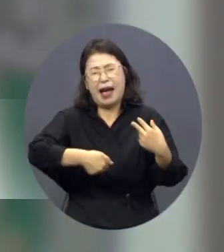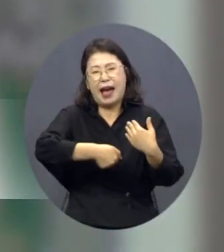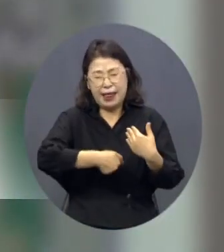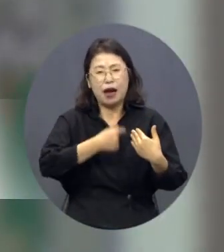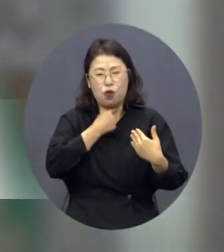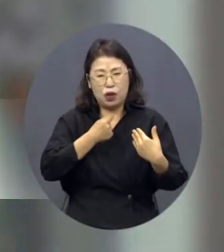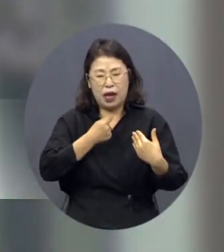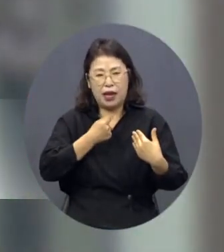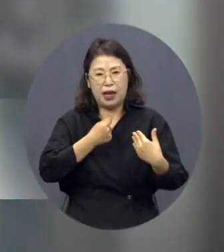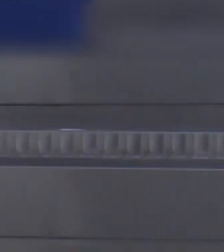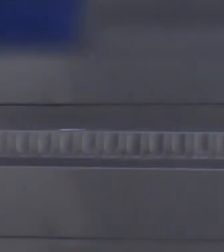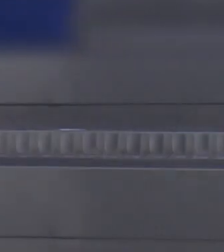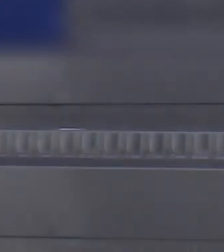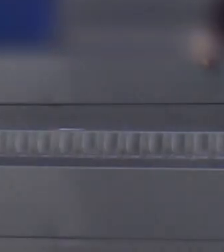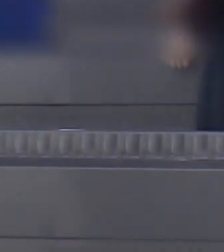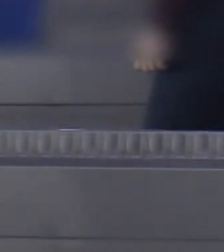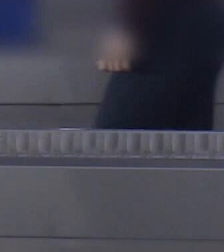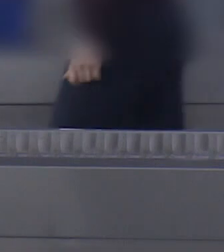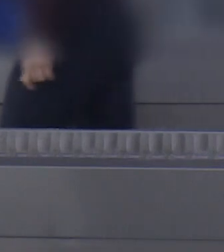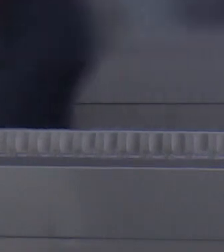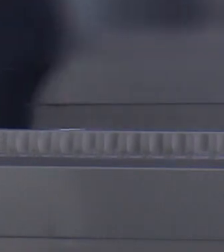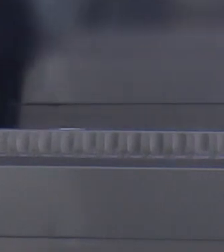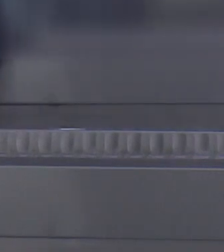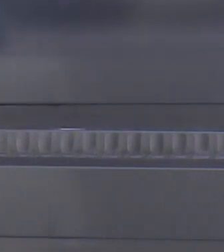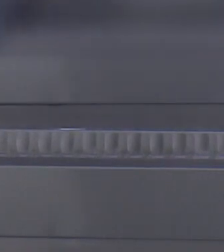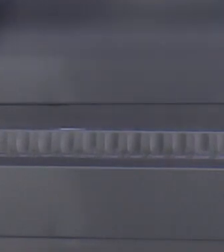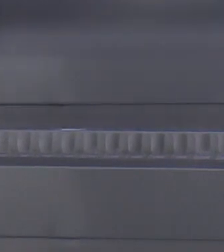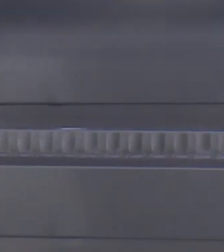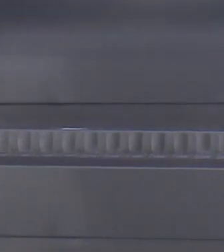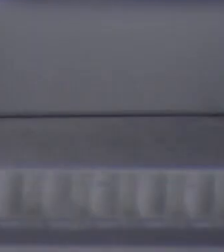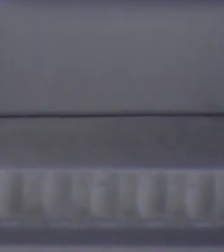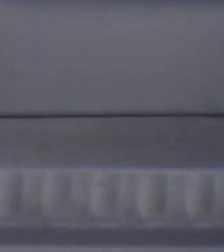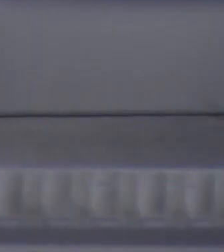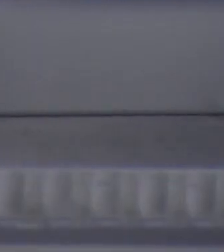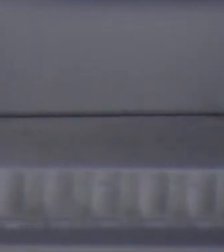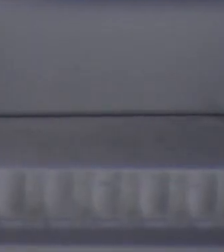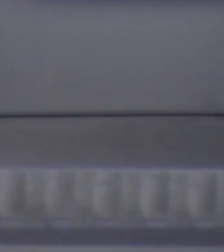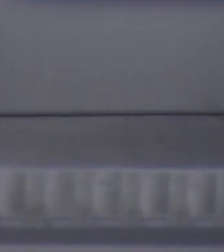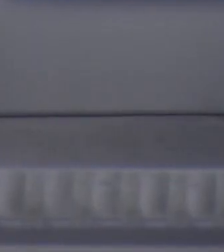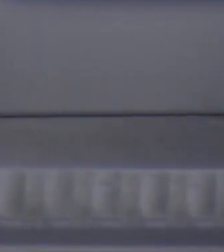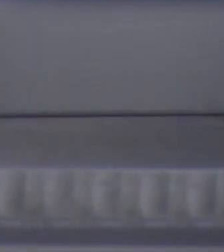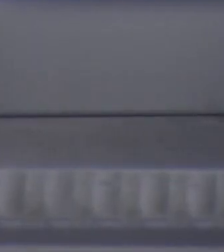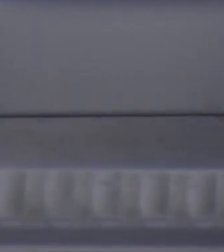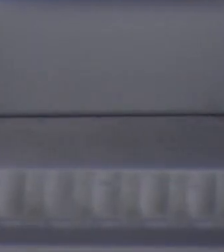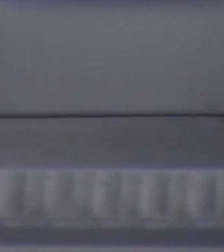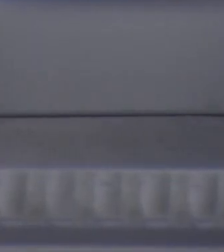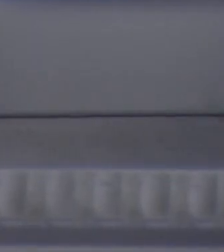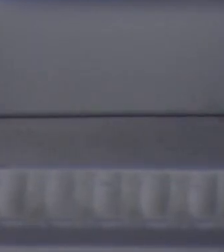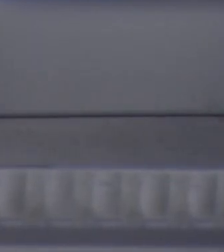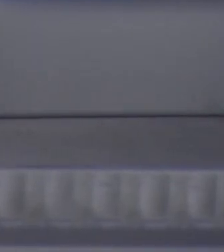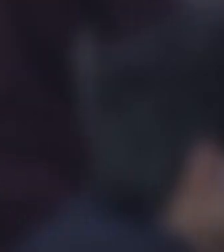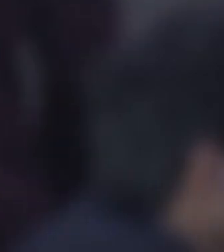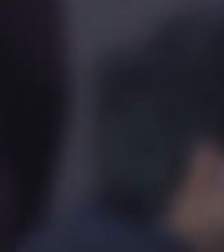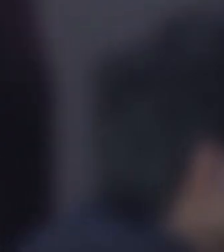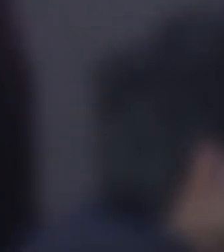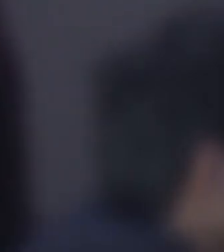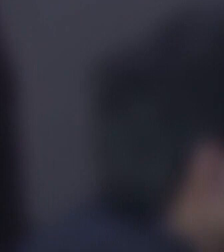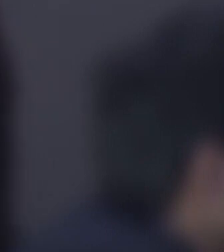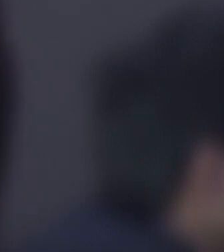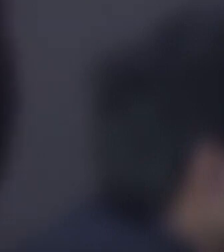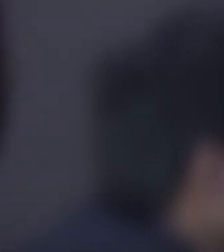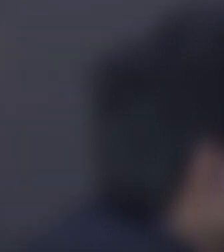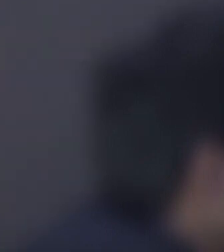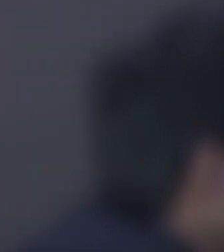원했다는 겁니다. 또 고양이 목줄에서 금속 반응이 나와 목줄 검사를 하려 했고 목줄을 빼줄 것을 요청만 했다고